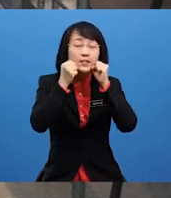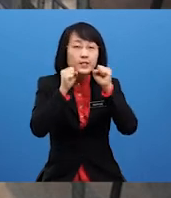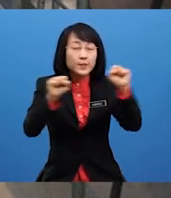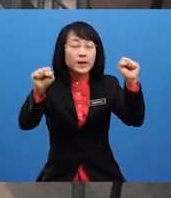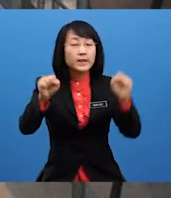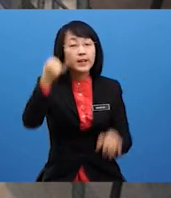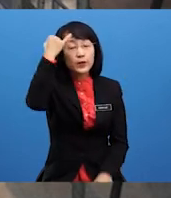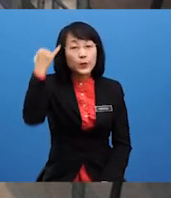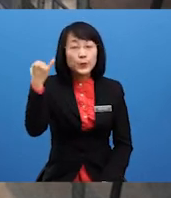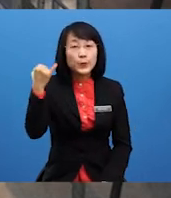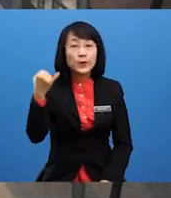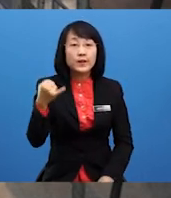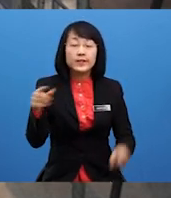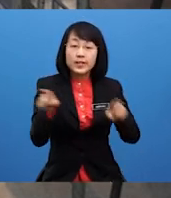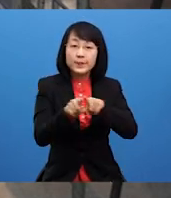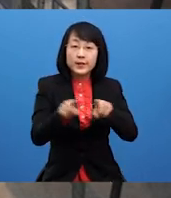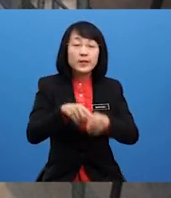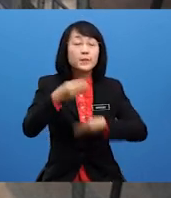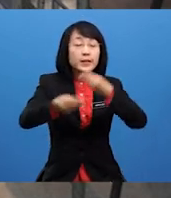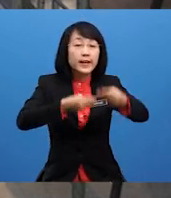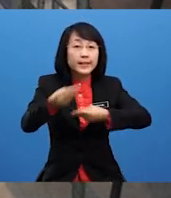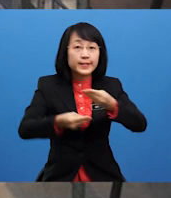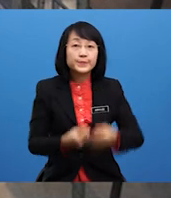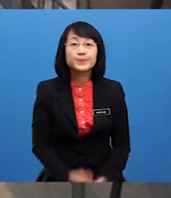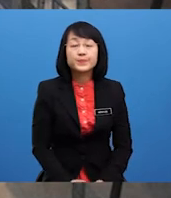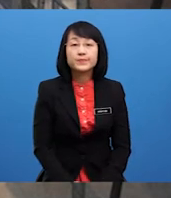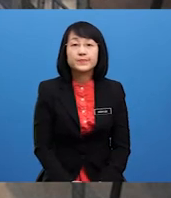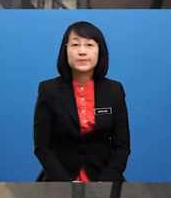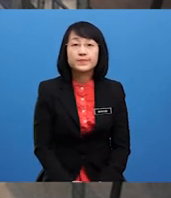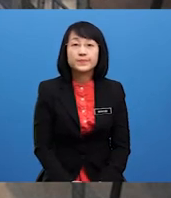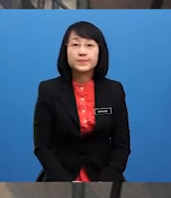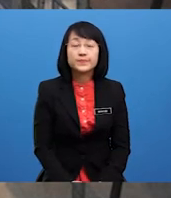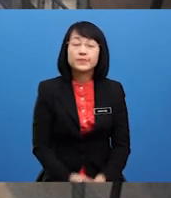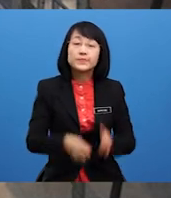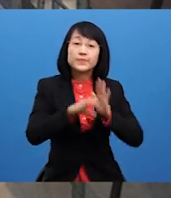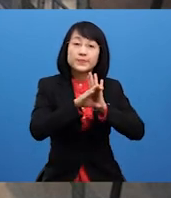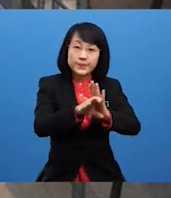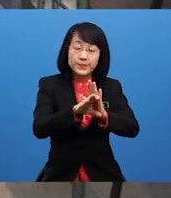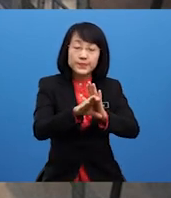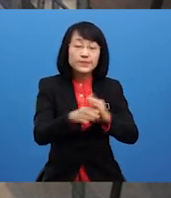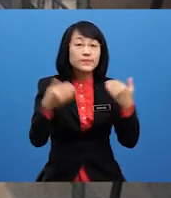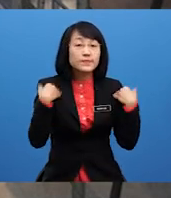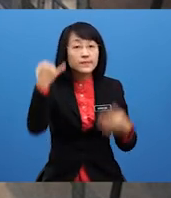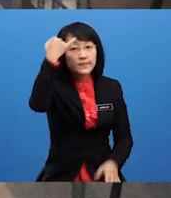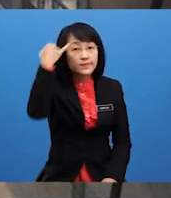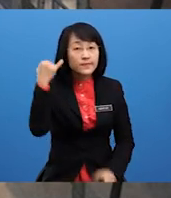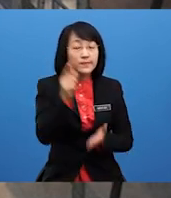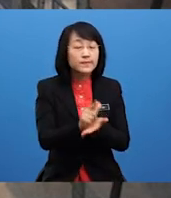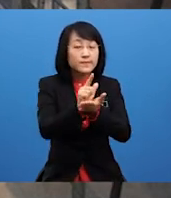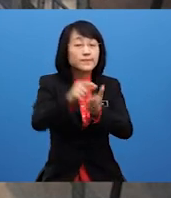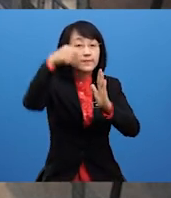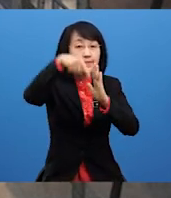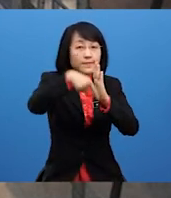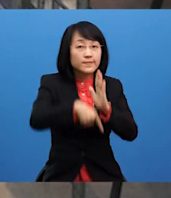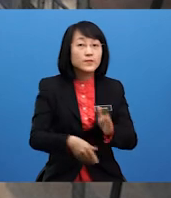sambil berniaga. Contohnya, Hang Hisap yang mempunyai ilmu pelayaran yang mendalam, orang yang berilmu